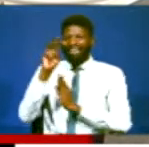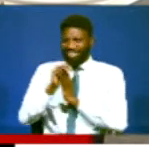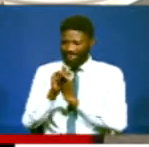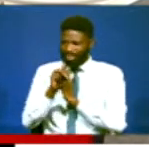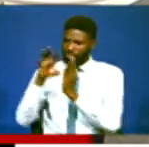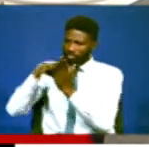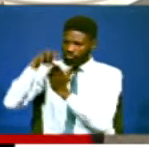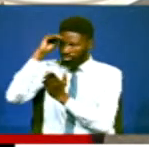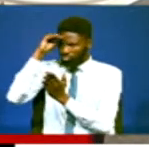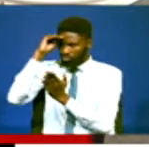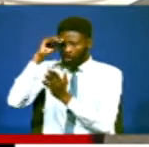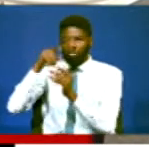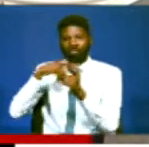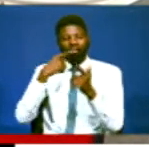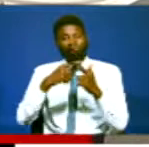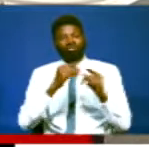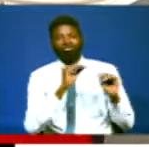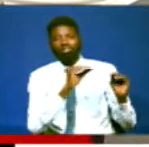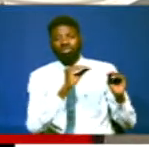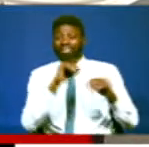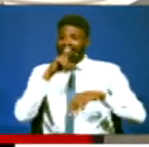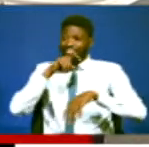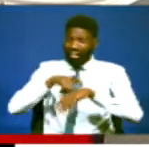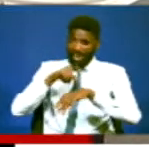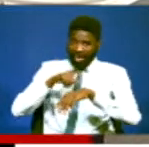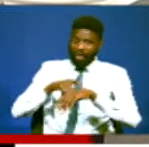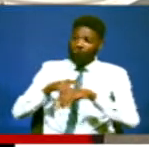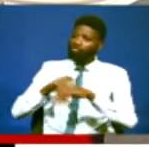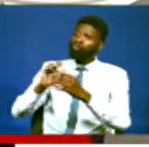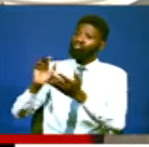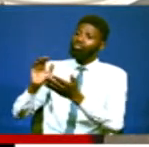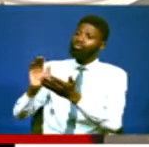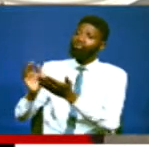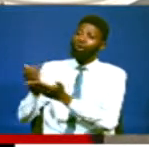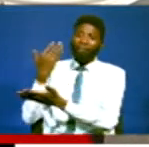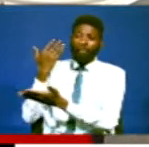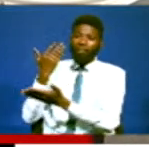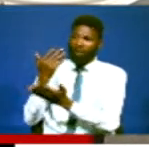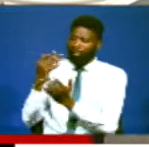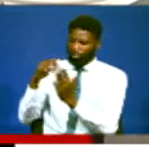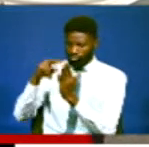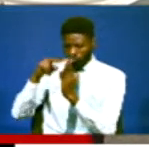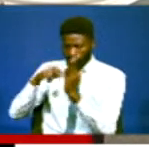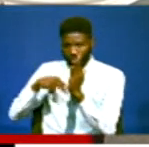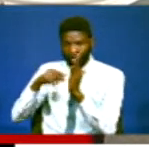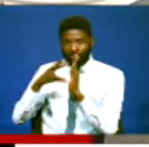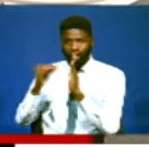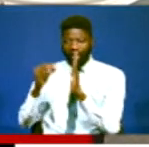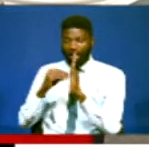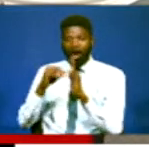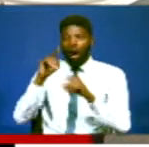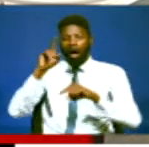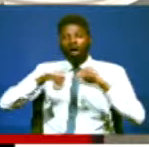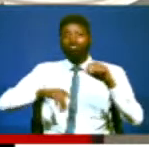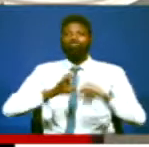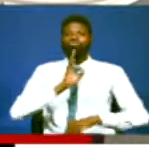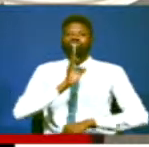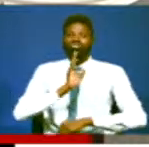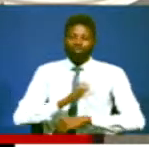kuwasomea. Ukimnyang'anya yale matini, anakauka mbele ya walimu. Kwa hivyo nadhani ni swala ambalo tunastahili kuangazia zaidi,